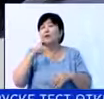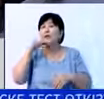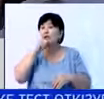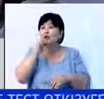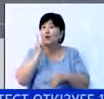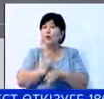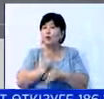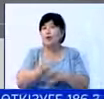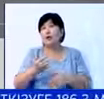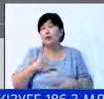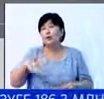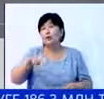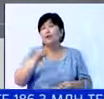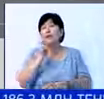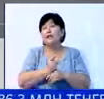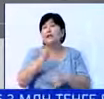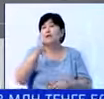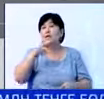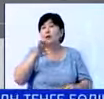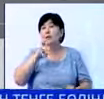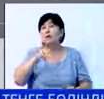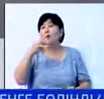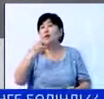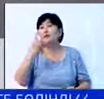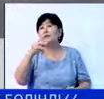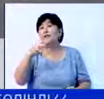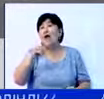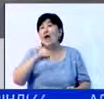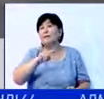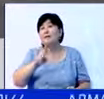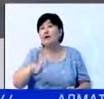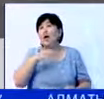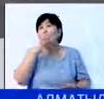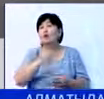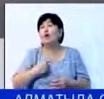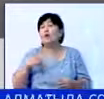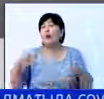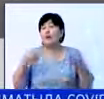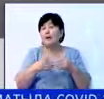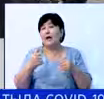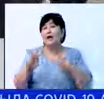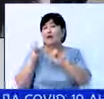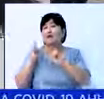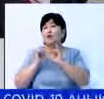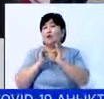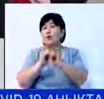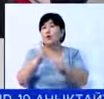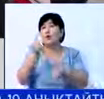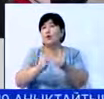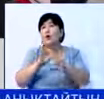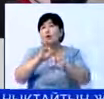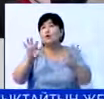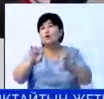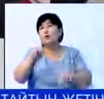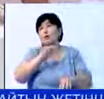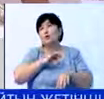енгізіледі. Біздің өңірде бұл шектеу 1-ші маусым мен 31-ші тамыз аралығын құрайды. Жауапты мамандар бірлесіп, қазір жүк көлігінің тізгіншілеріне түсіндірме